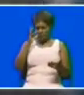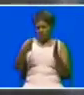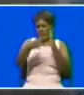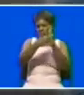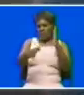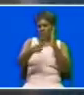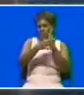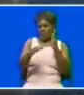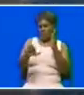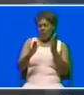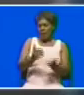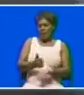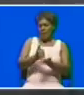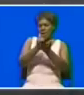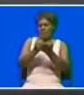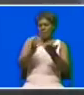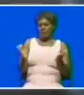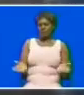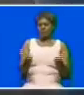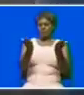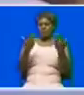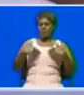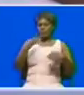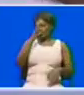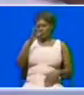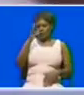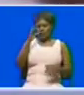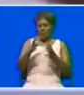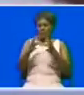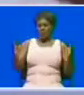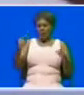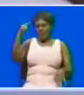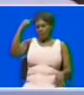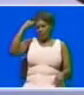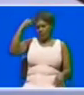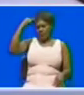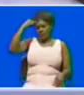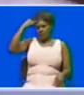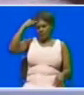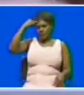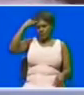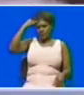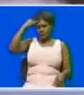kilimo anasema itamsaidia pakubwa kuinua watu wa Nyeri na kuwapanua kimawazo.